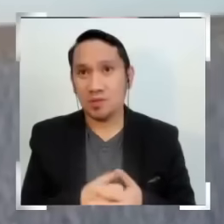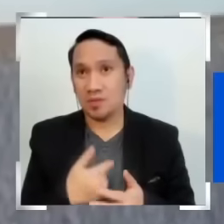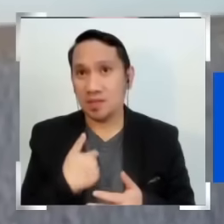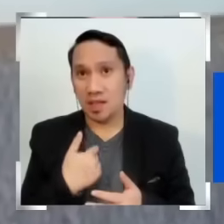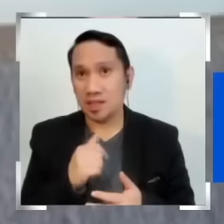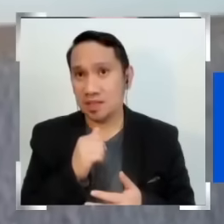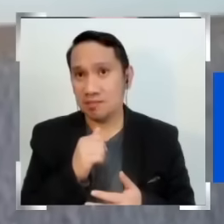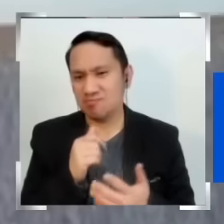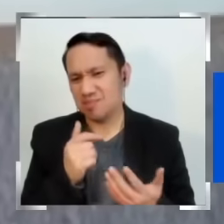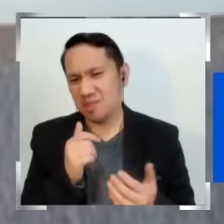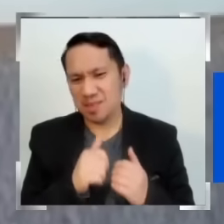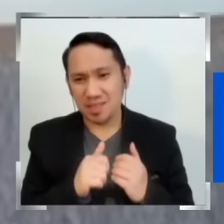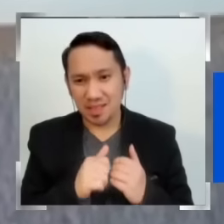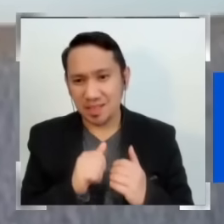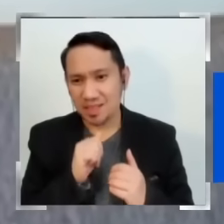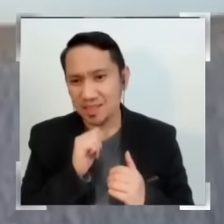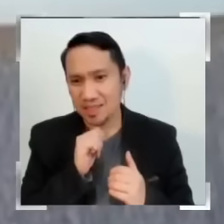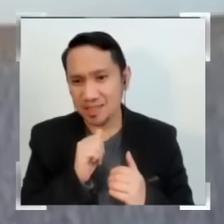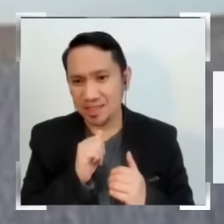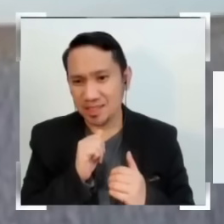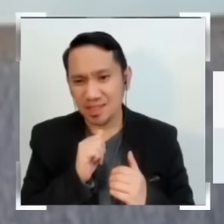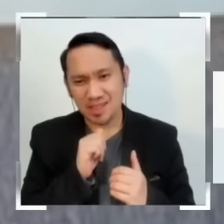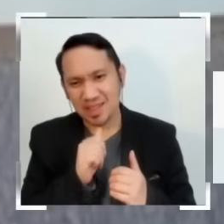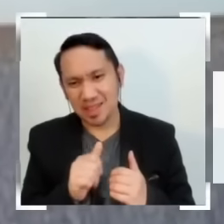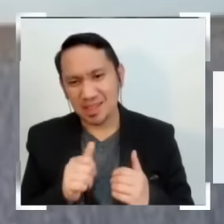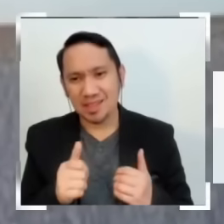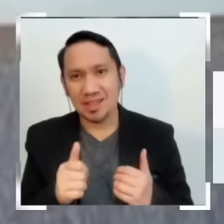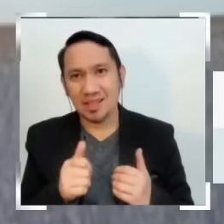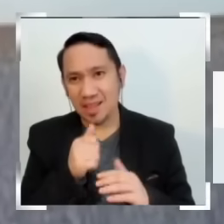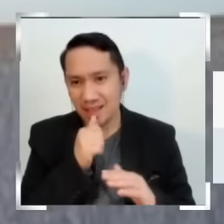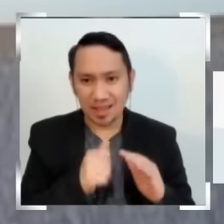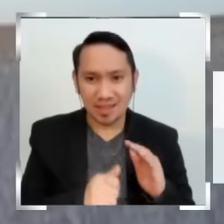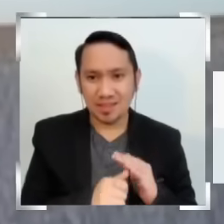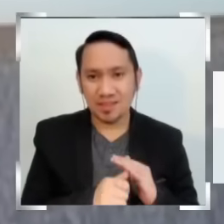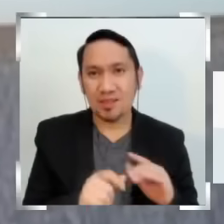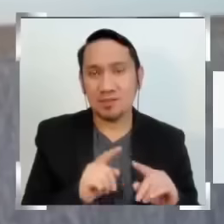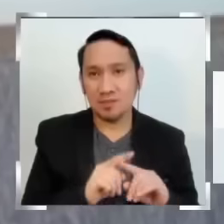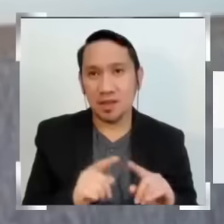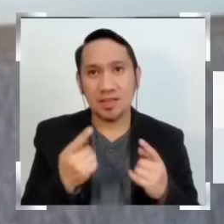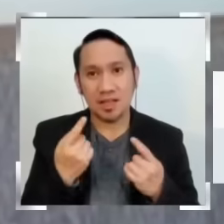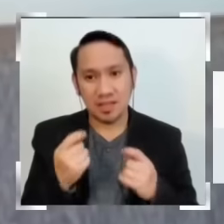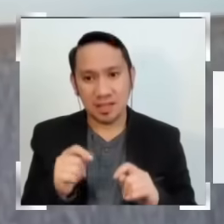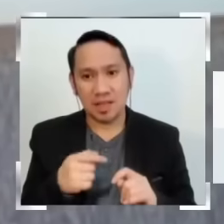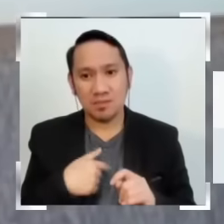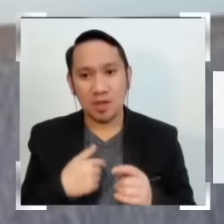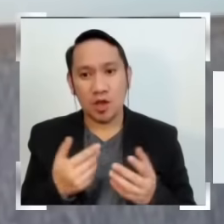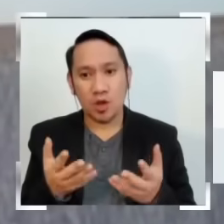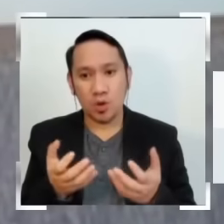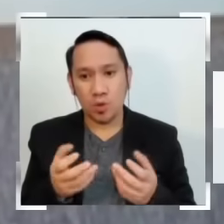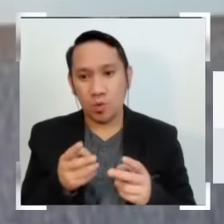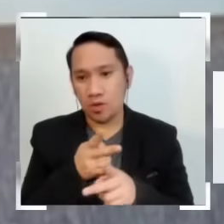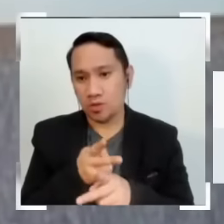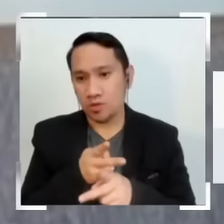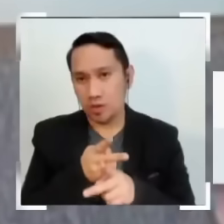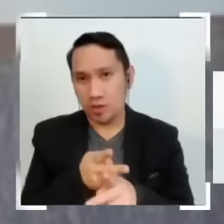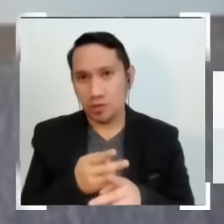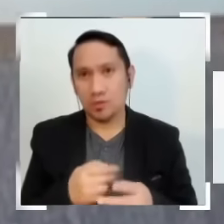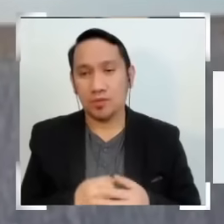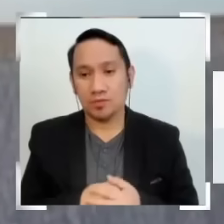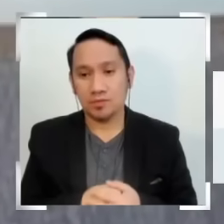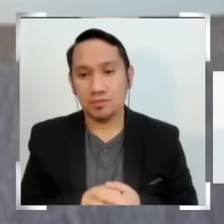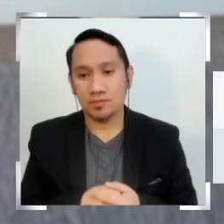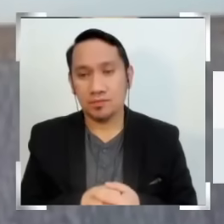ano. I think I was trying to be careful. Kasi given my